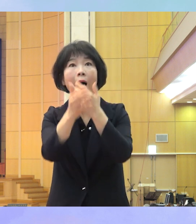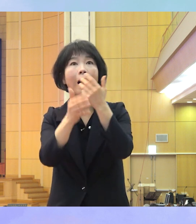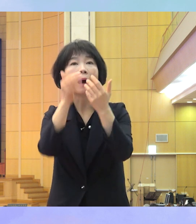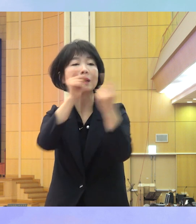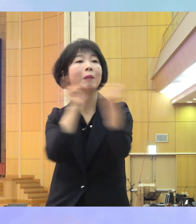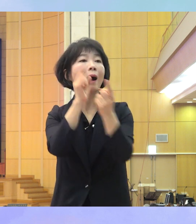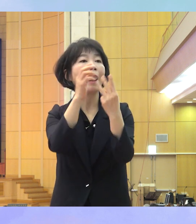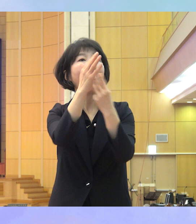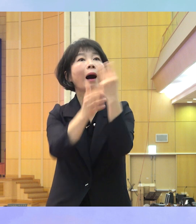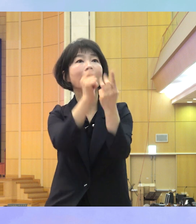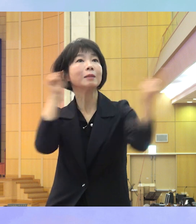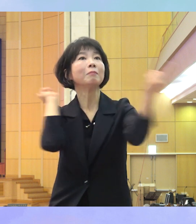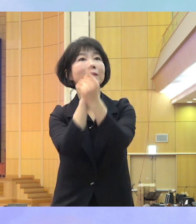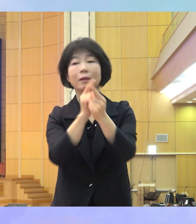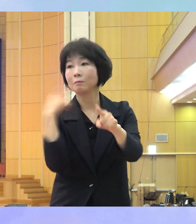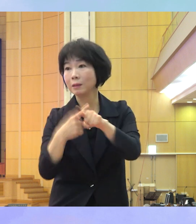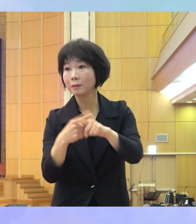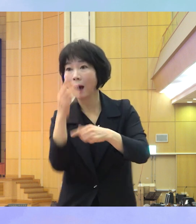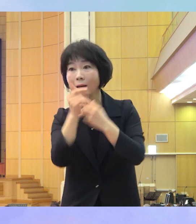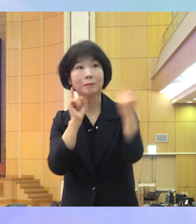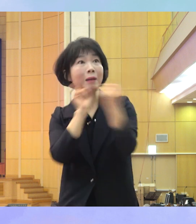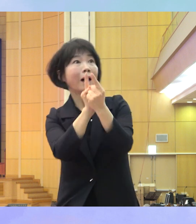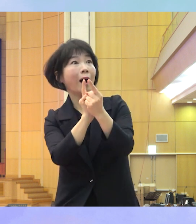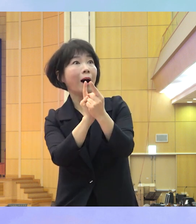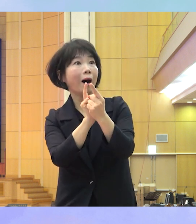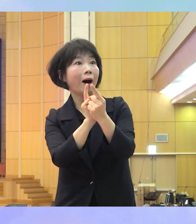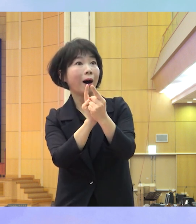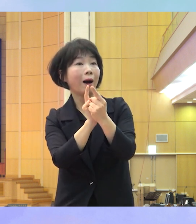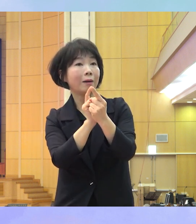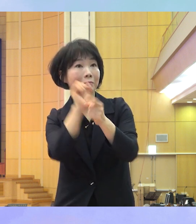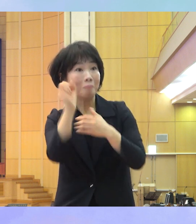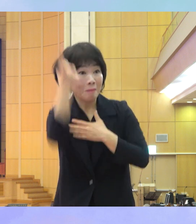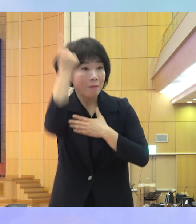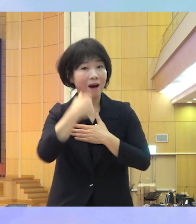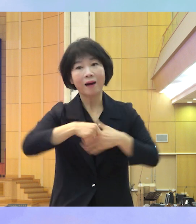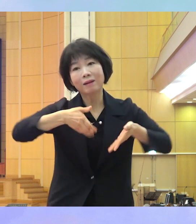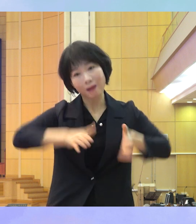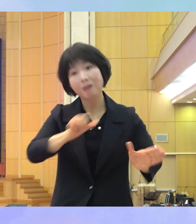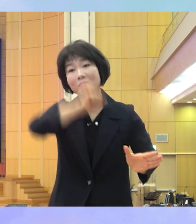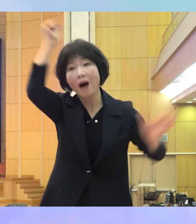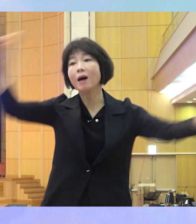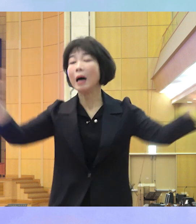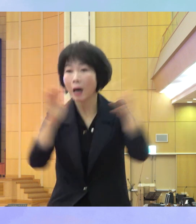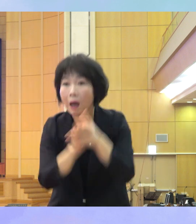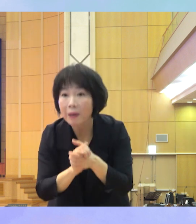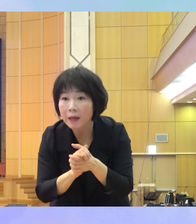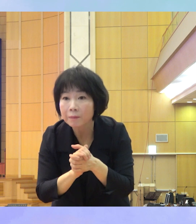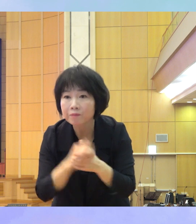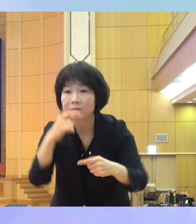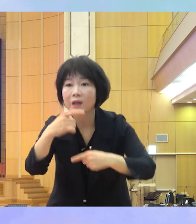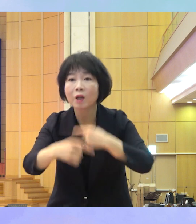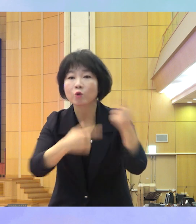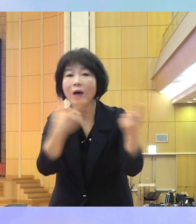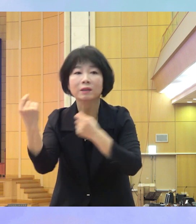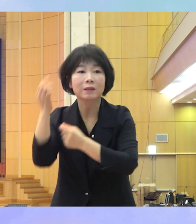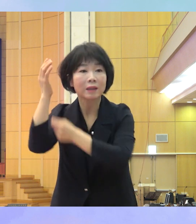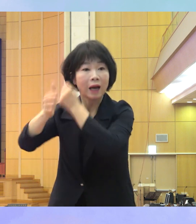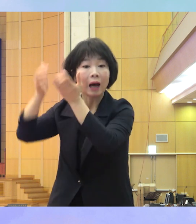되니까 아이를 낳은 거예요. 할렐루야. 따라합시다. 하나님이